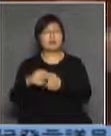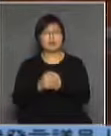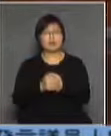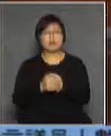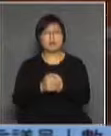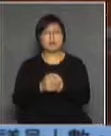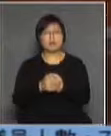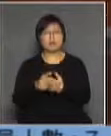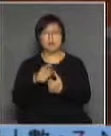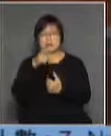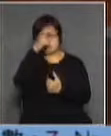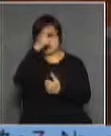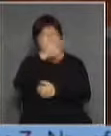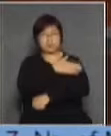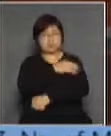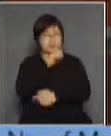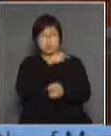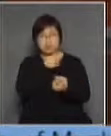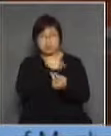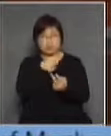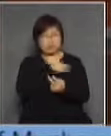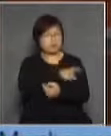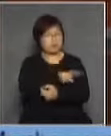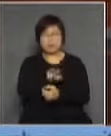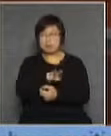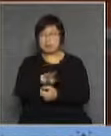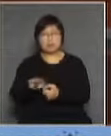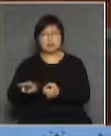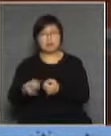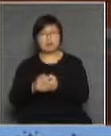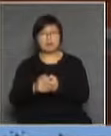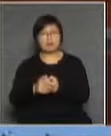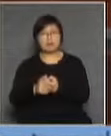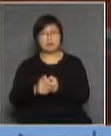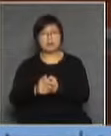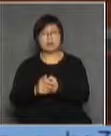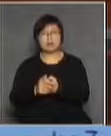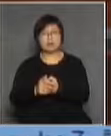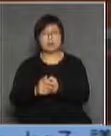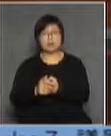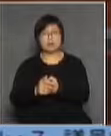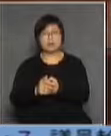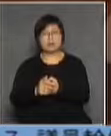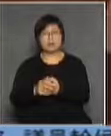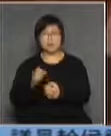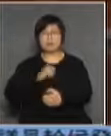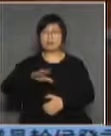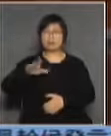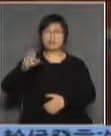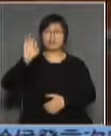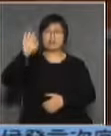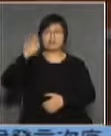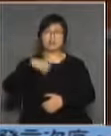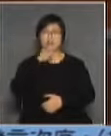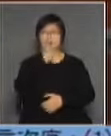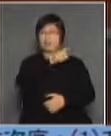前後政府官員嘅講法一模一樣，我同啲人同呢、這個啊人士即係嗰個講法，放心啦，我叫咗